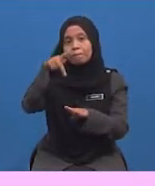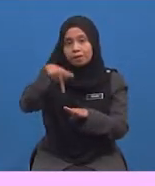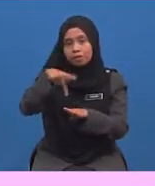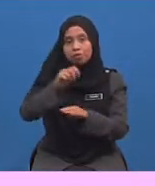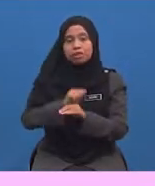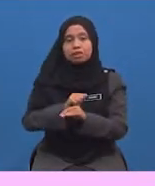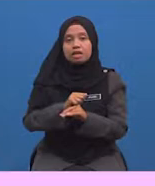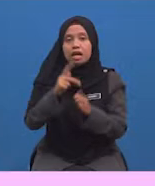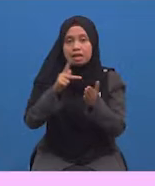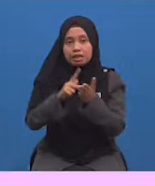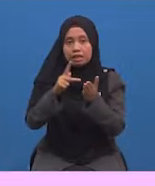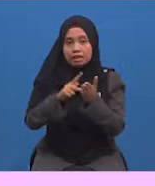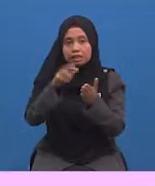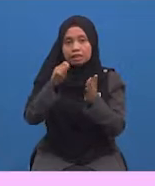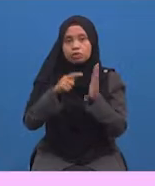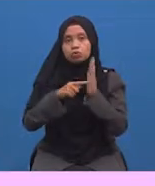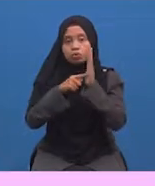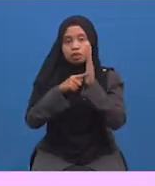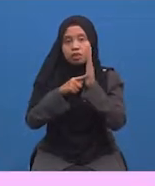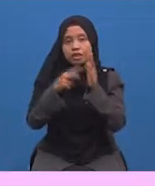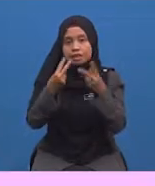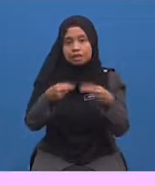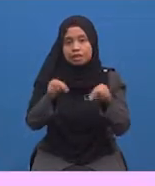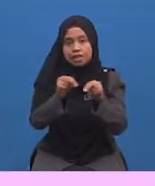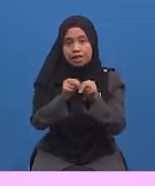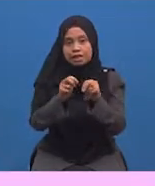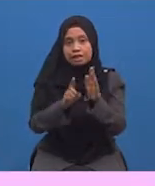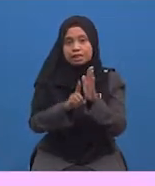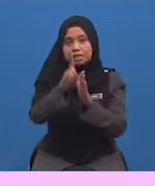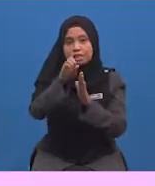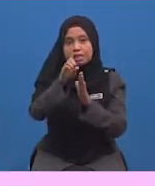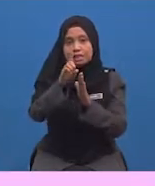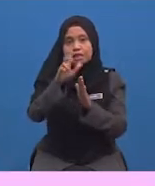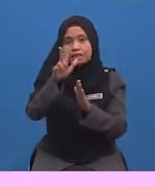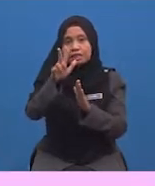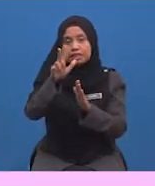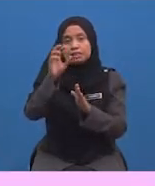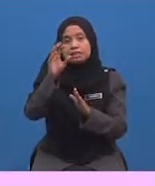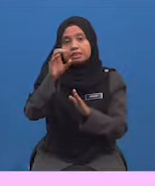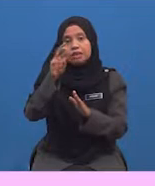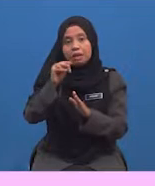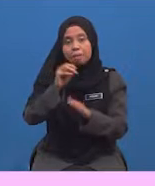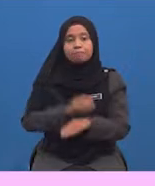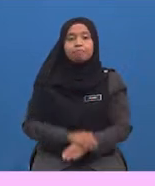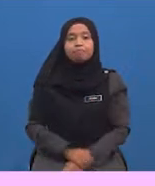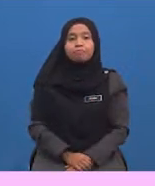Dan dari pengiraan yang ditunjukkan, nilai tinggi yang diperoleh ialah 3 cm.